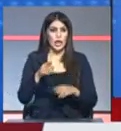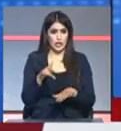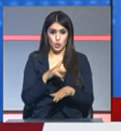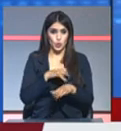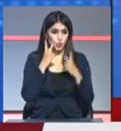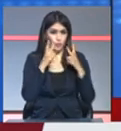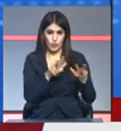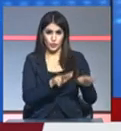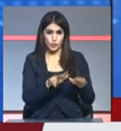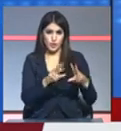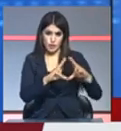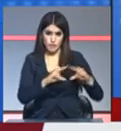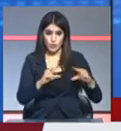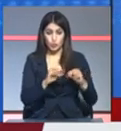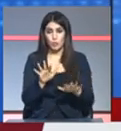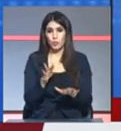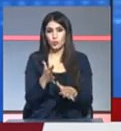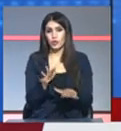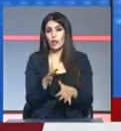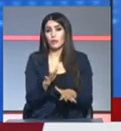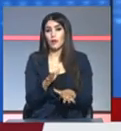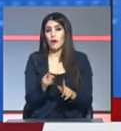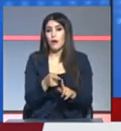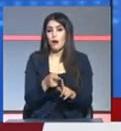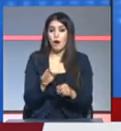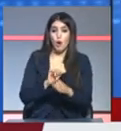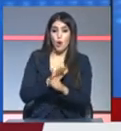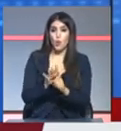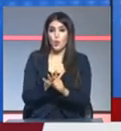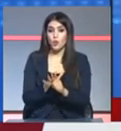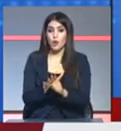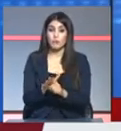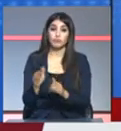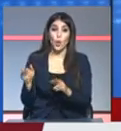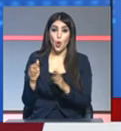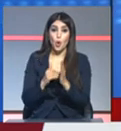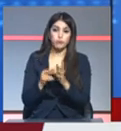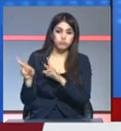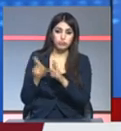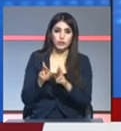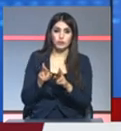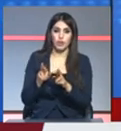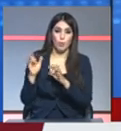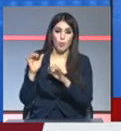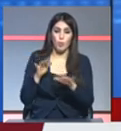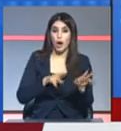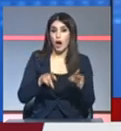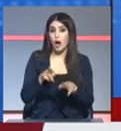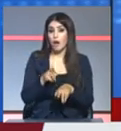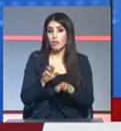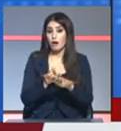اللي موجود معنا تتاكد بارتفاع عدد الحالات من يوم الى اخر